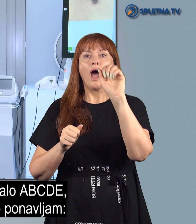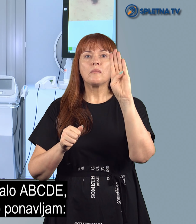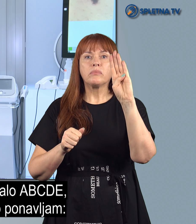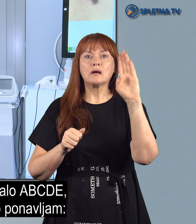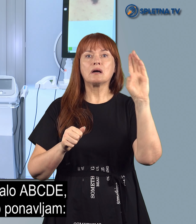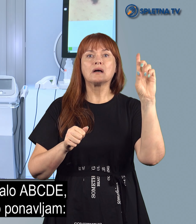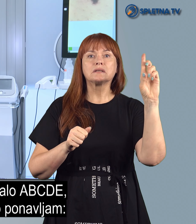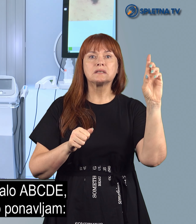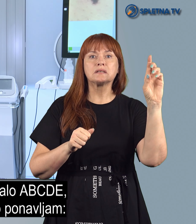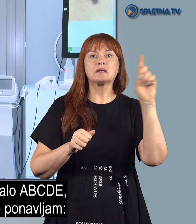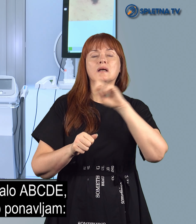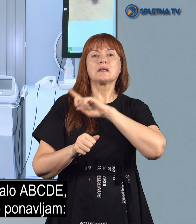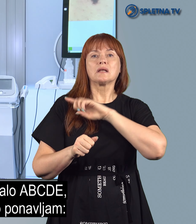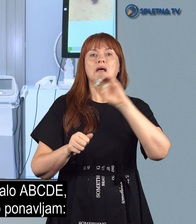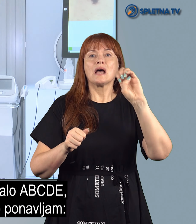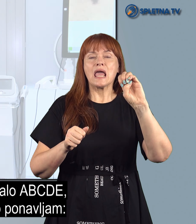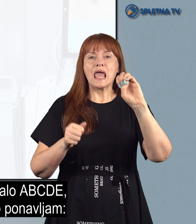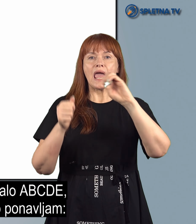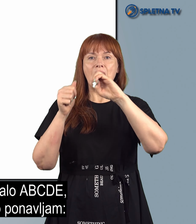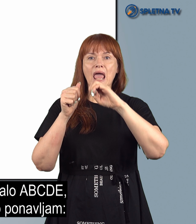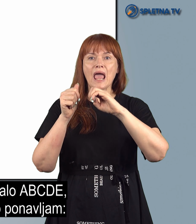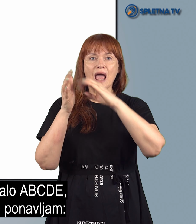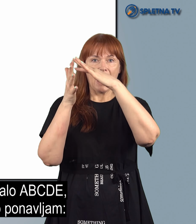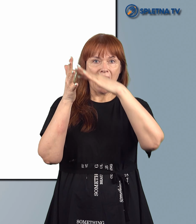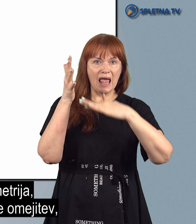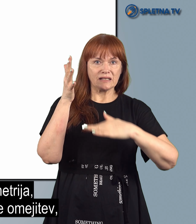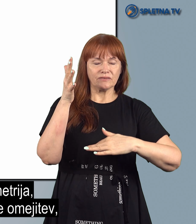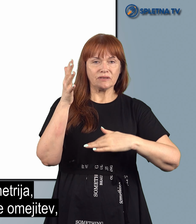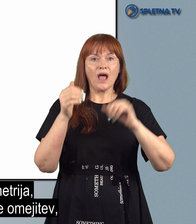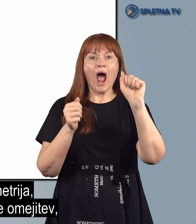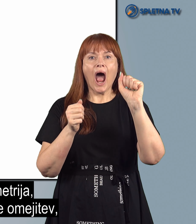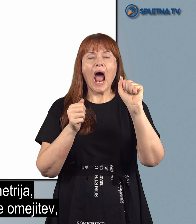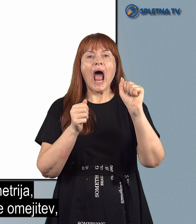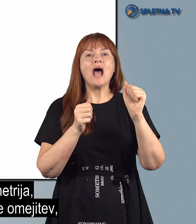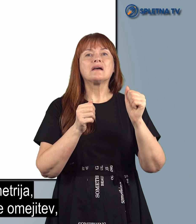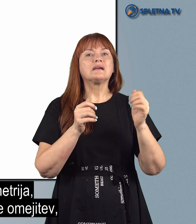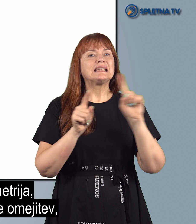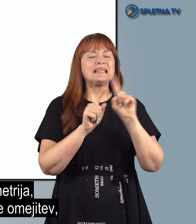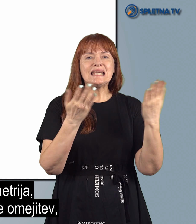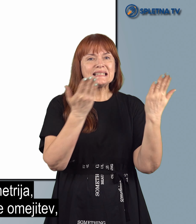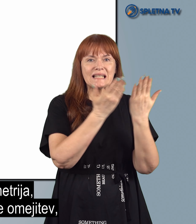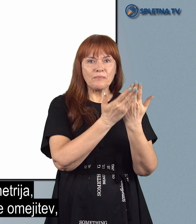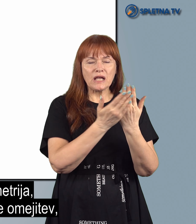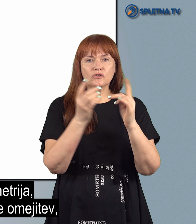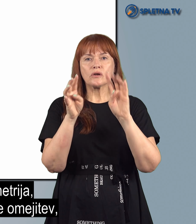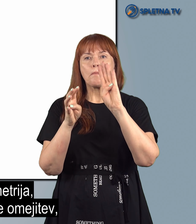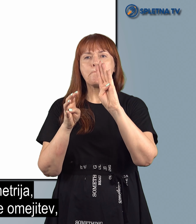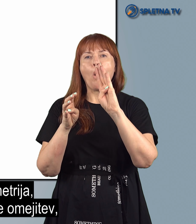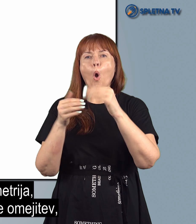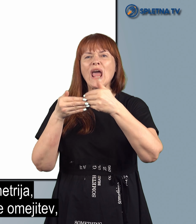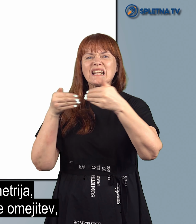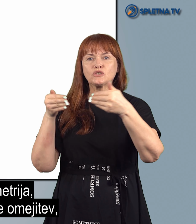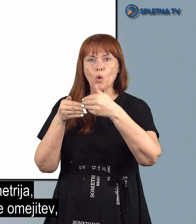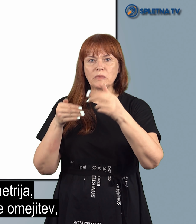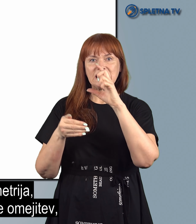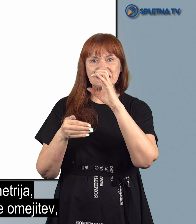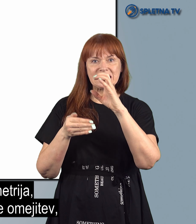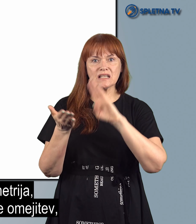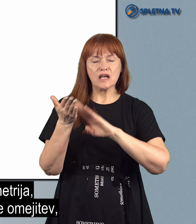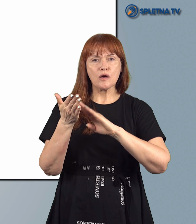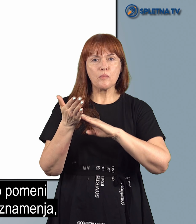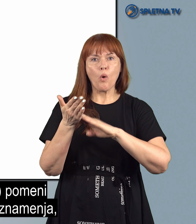ABCDE skalo, ki jo vsako leto ponavljam. A je asimetrija, B je borders, omejitev,